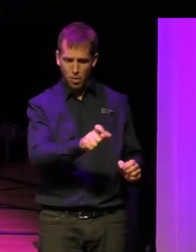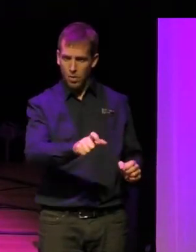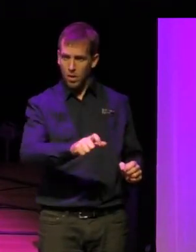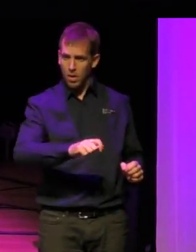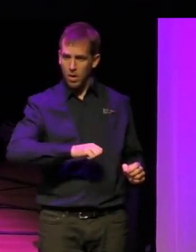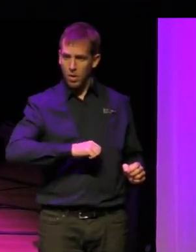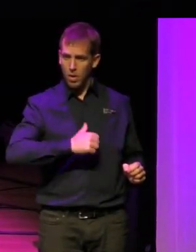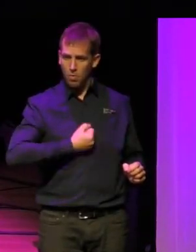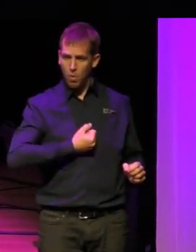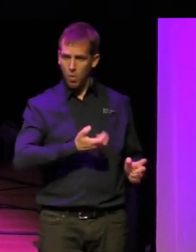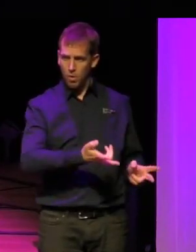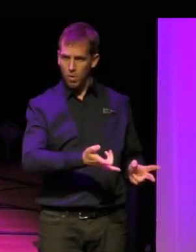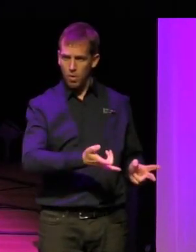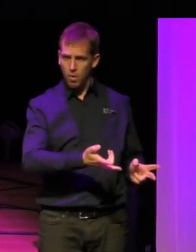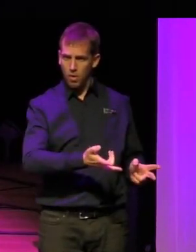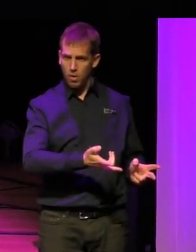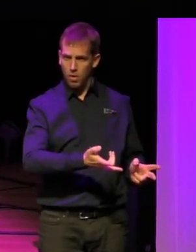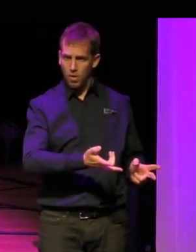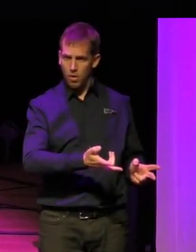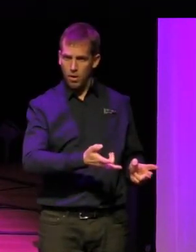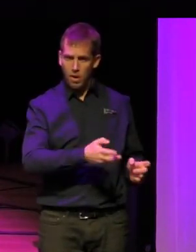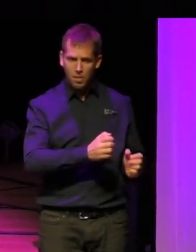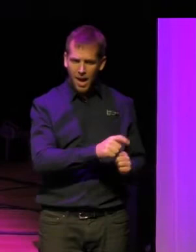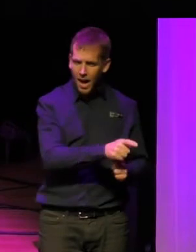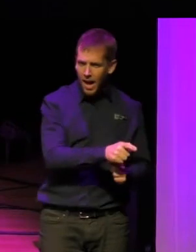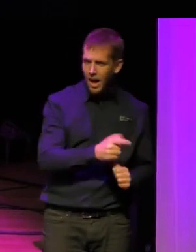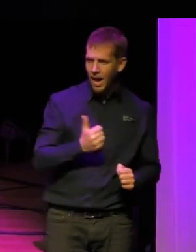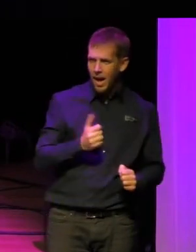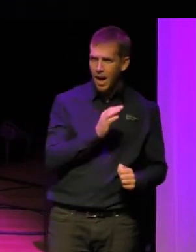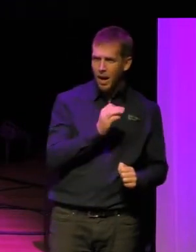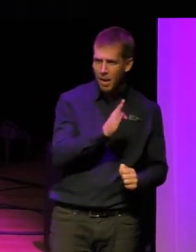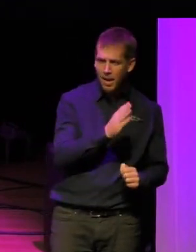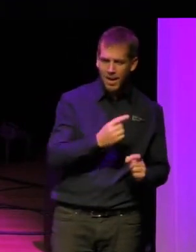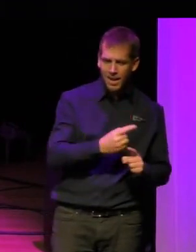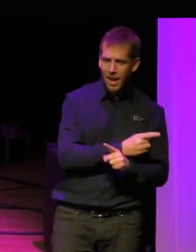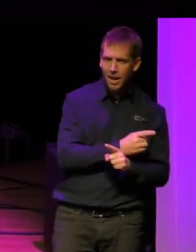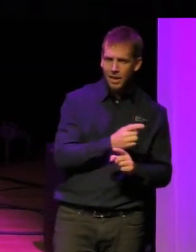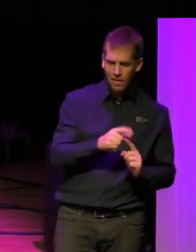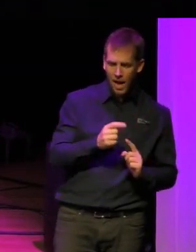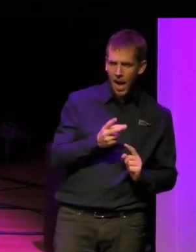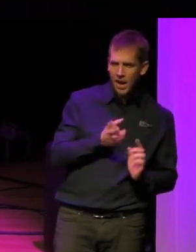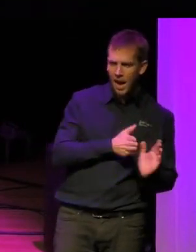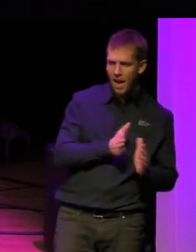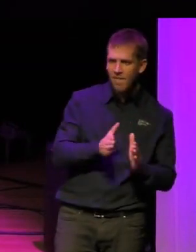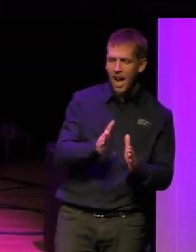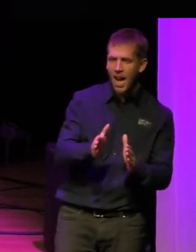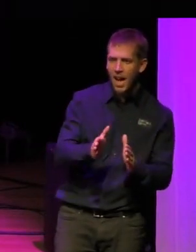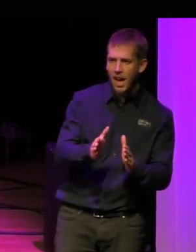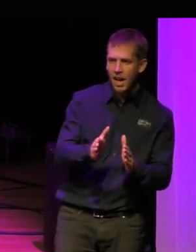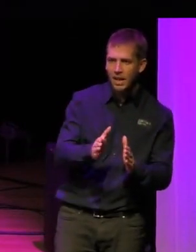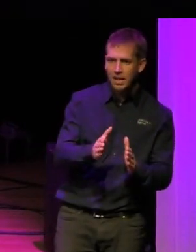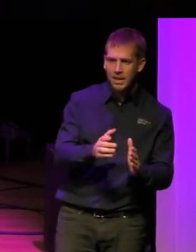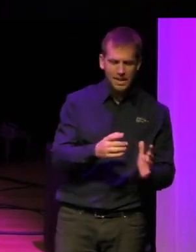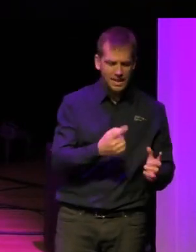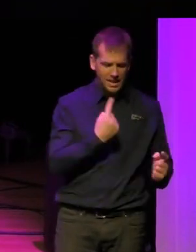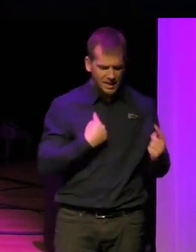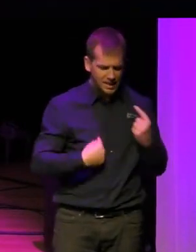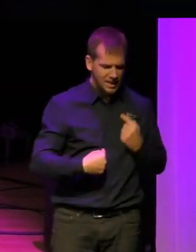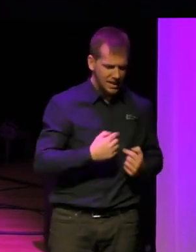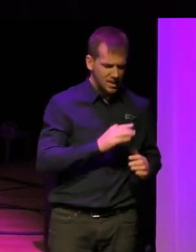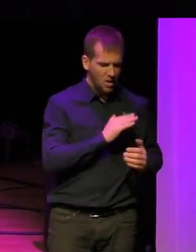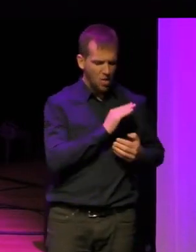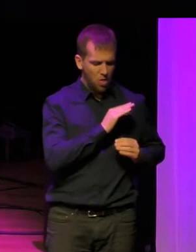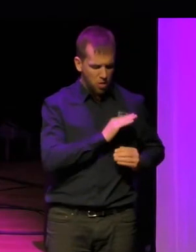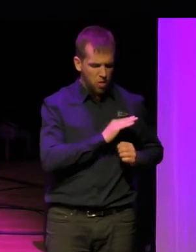han hittade någon annan väg. Han fått inte smärtan. Han fått styrka från